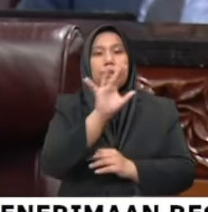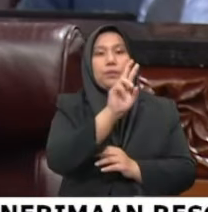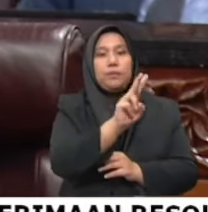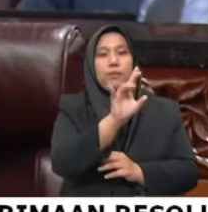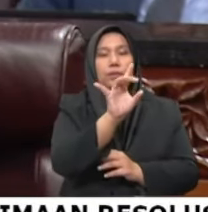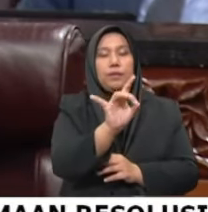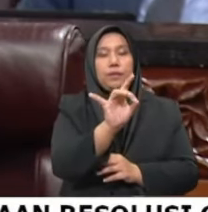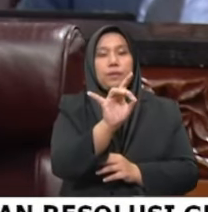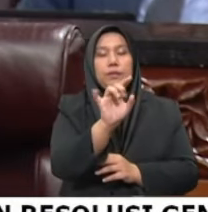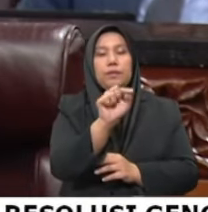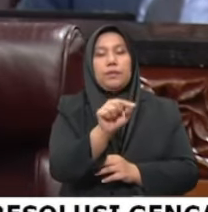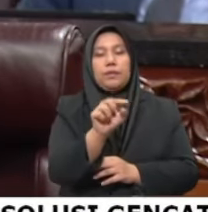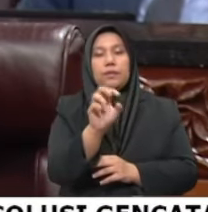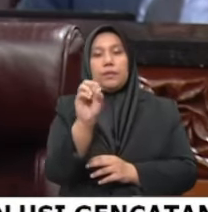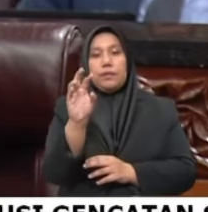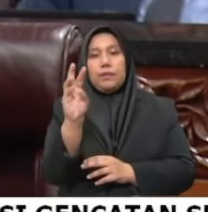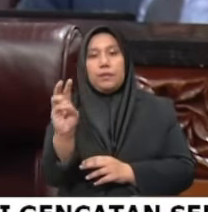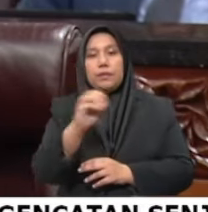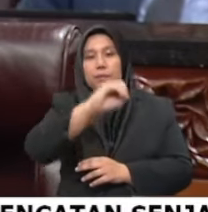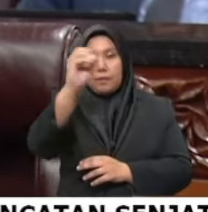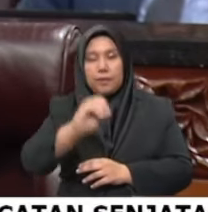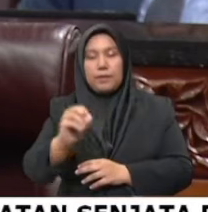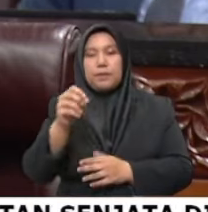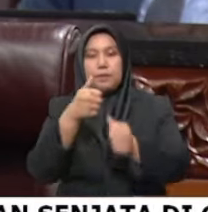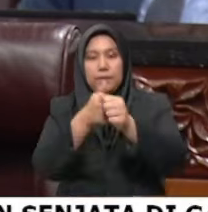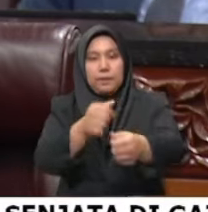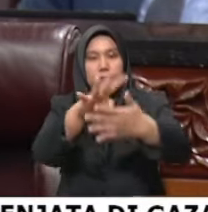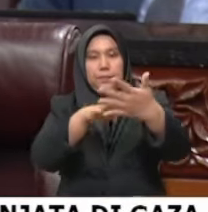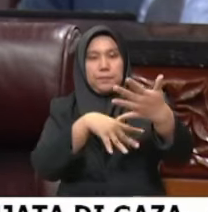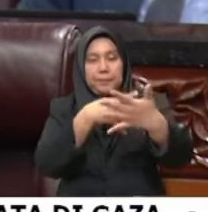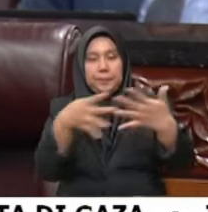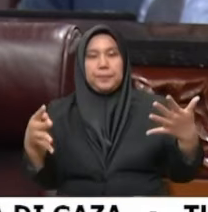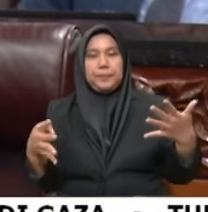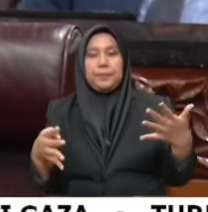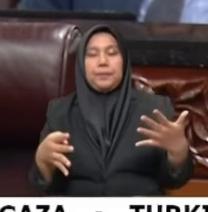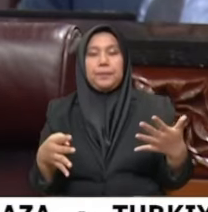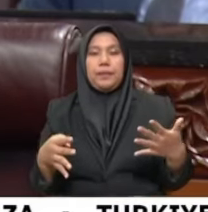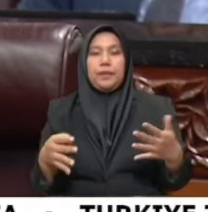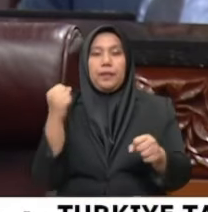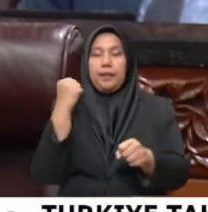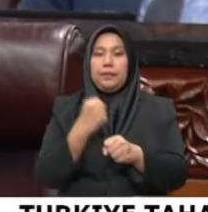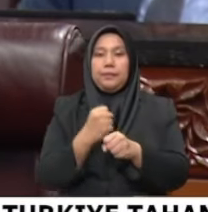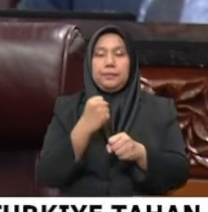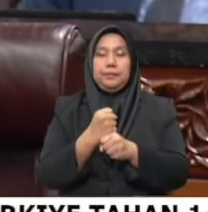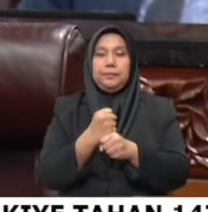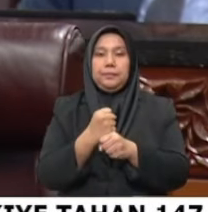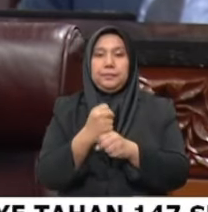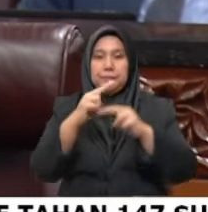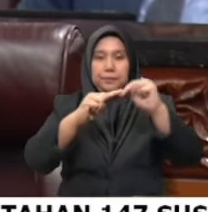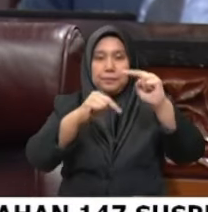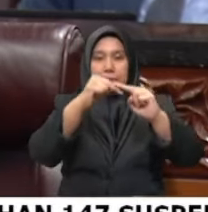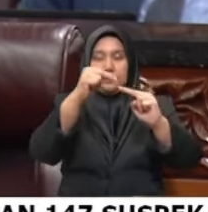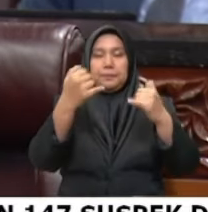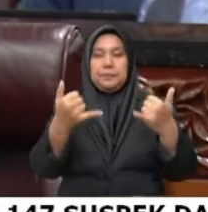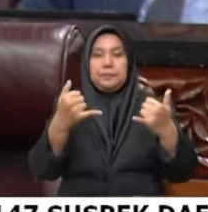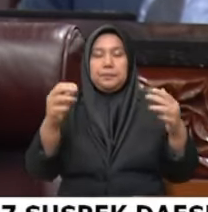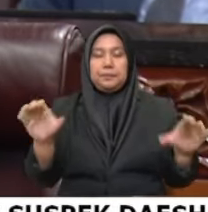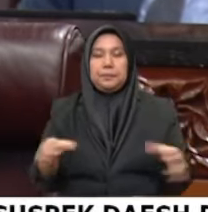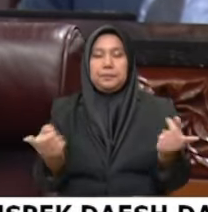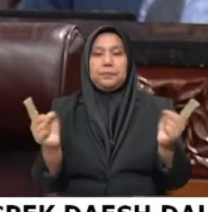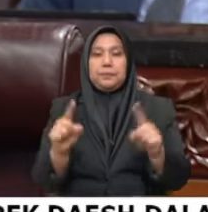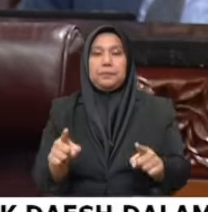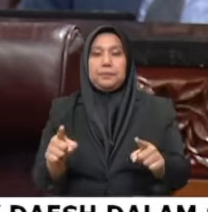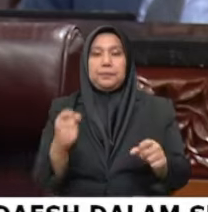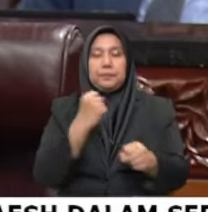28.06% jadual. Jadi untuk makluman, kerja-kerja pembinaan sedang rancak di tapak melibatkan